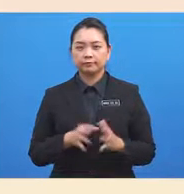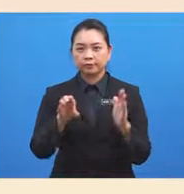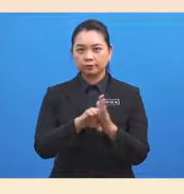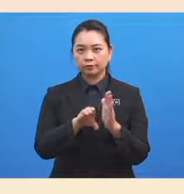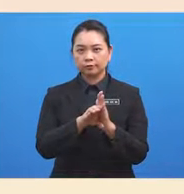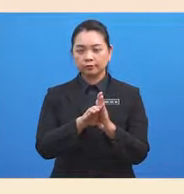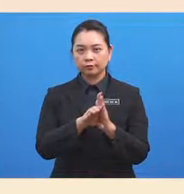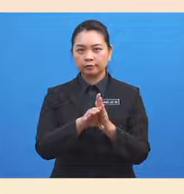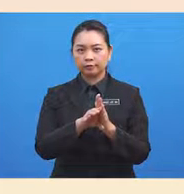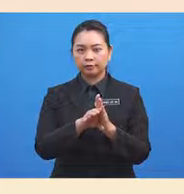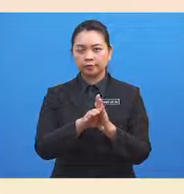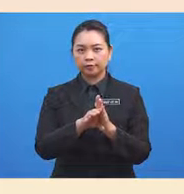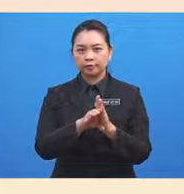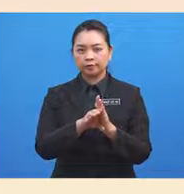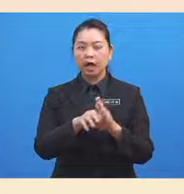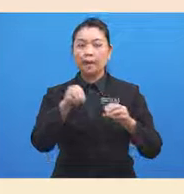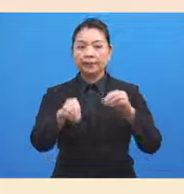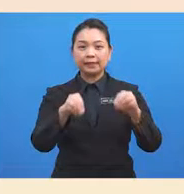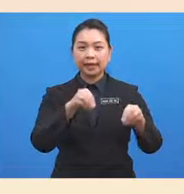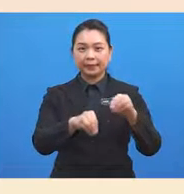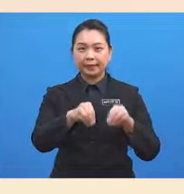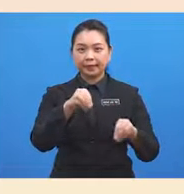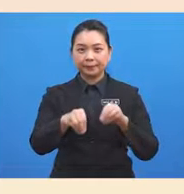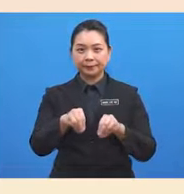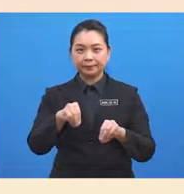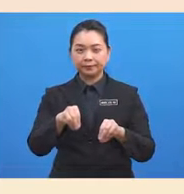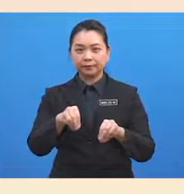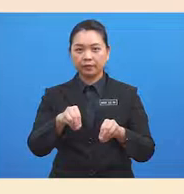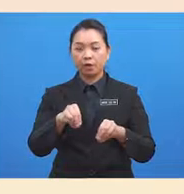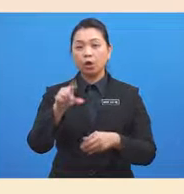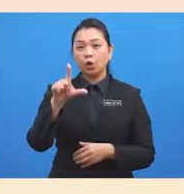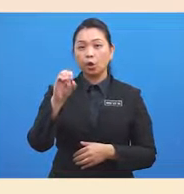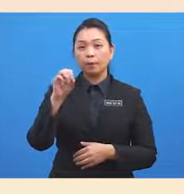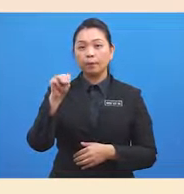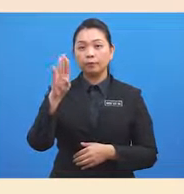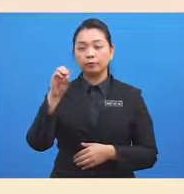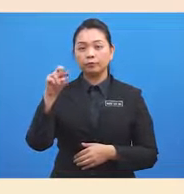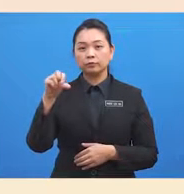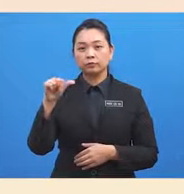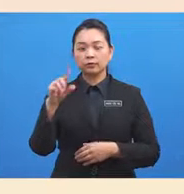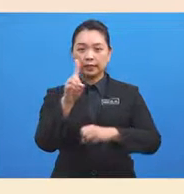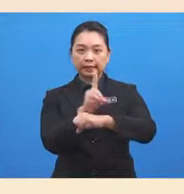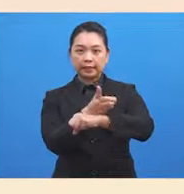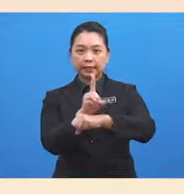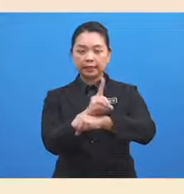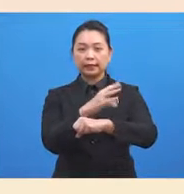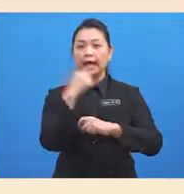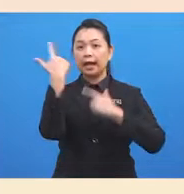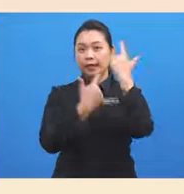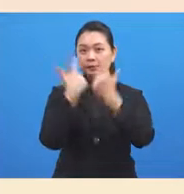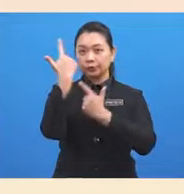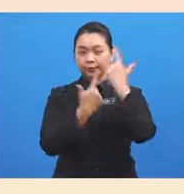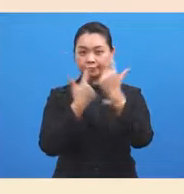Contohnya, aktiviti ekonomi pertanian, perlombongan, perdagangan dan pelancongan.